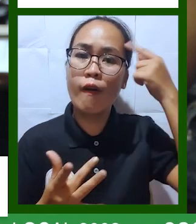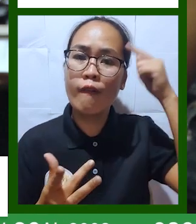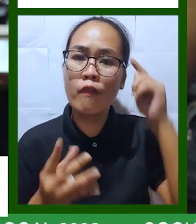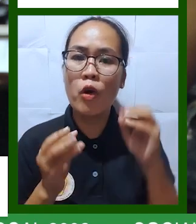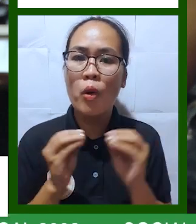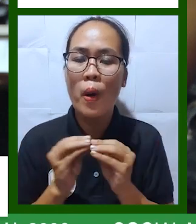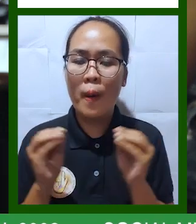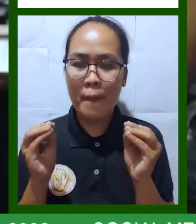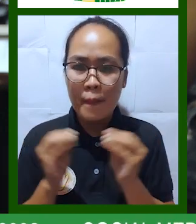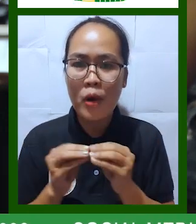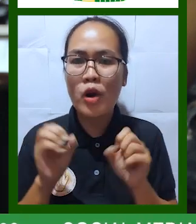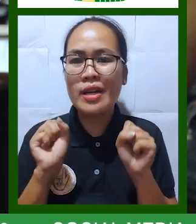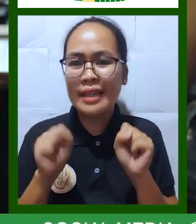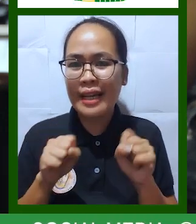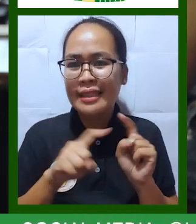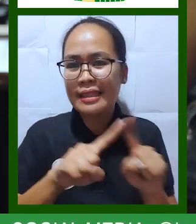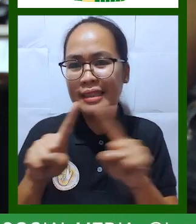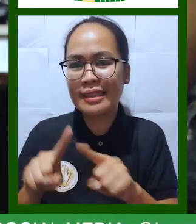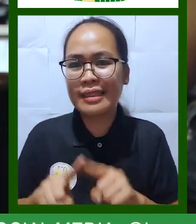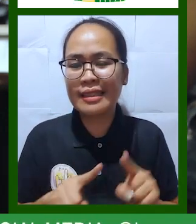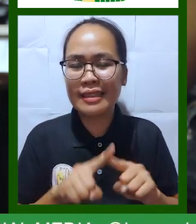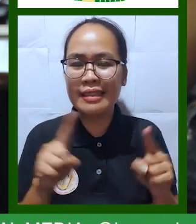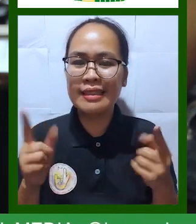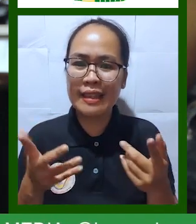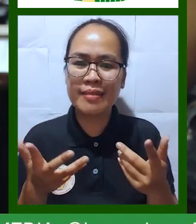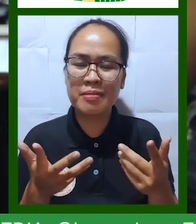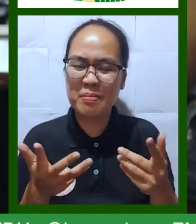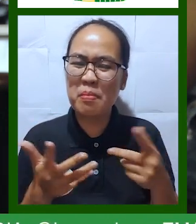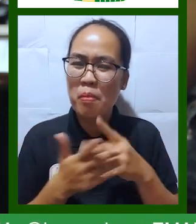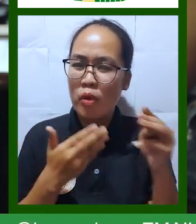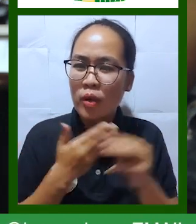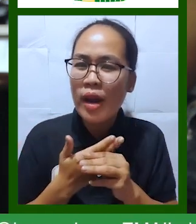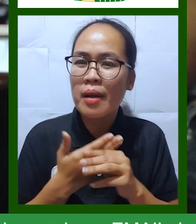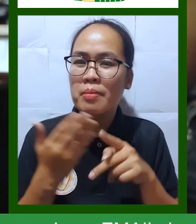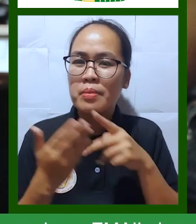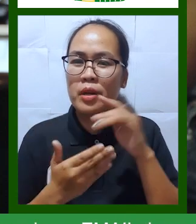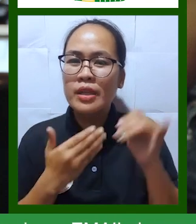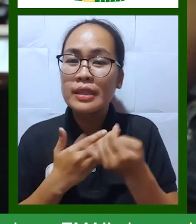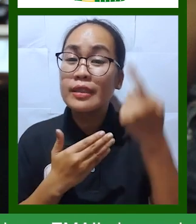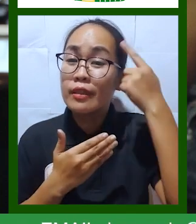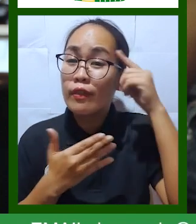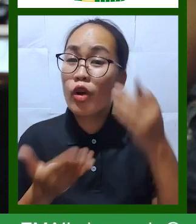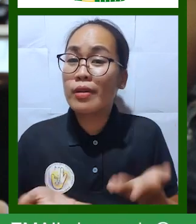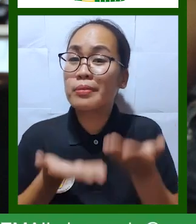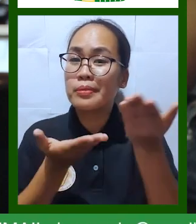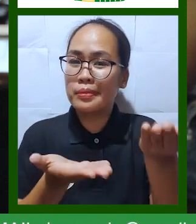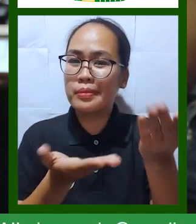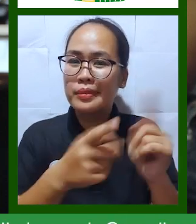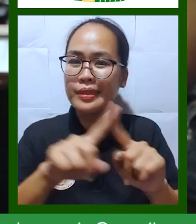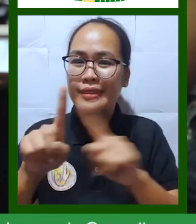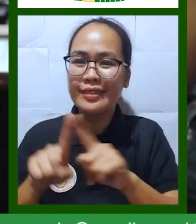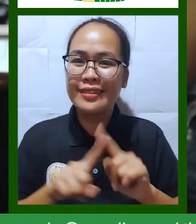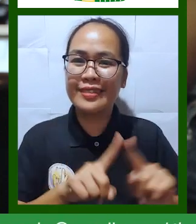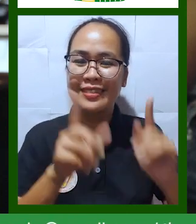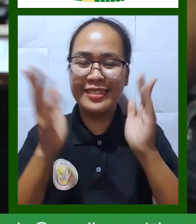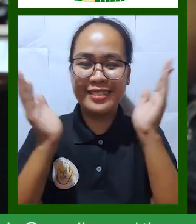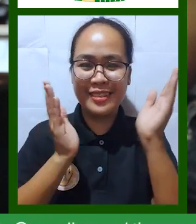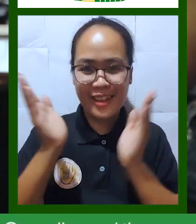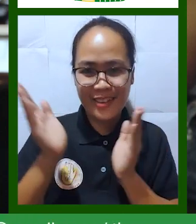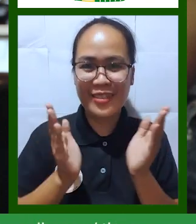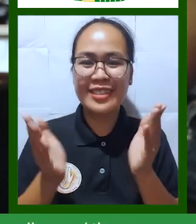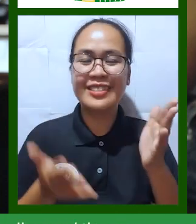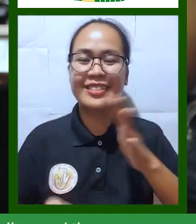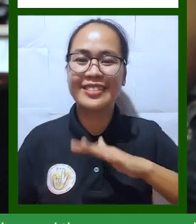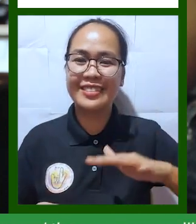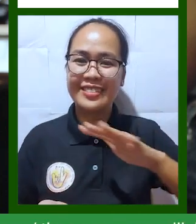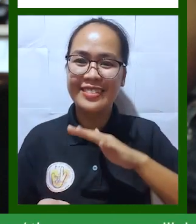ay mas maging magkaroon ng iba't ibang mga novelties pagdating sa paghahatid ng iba't ibang mga serbisyo at